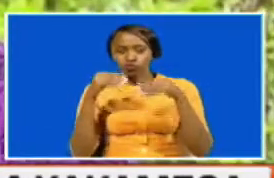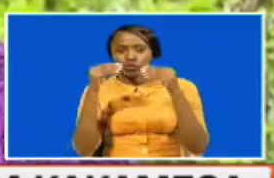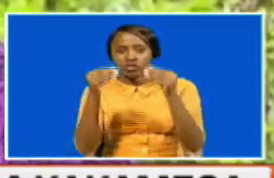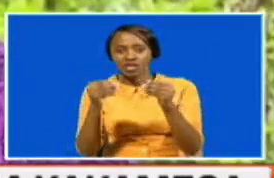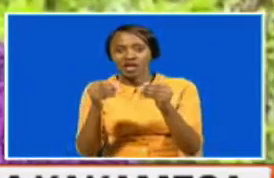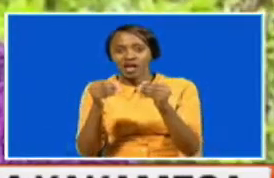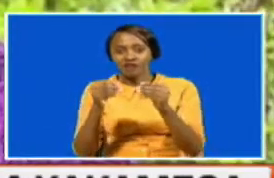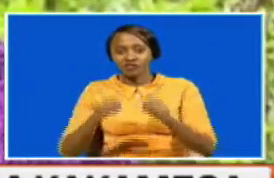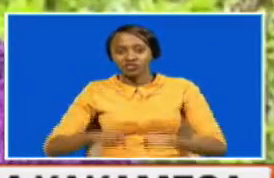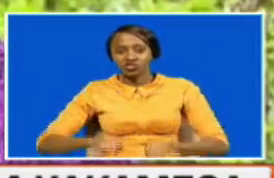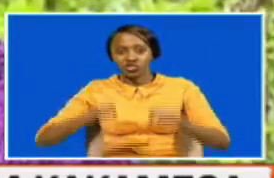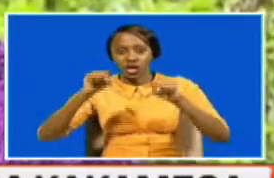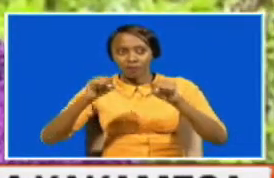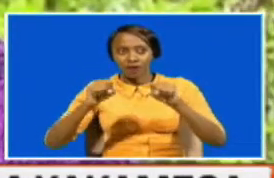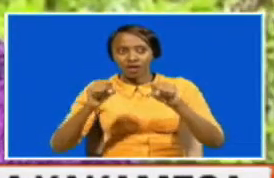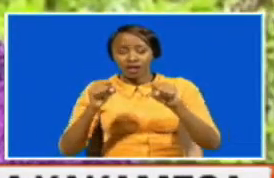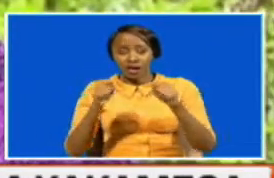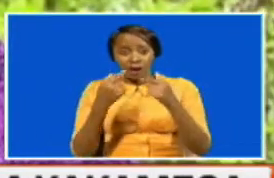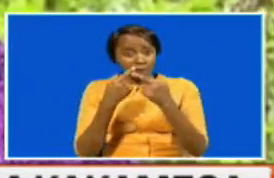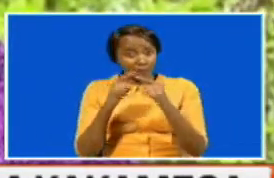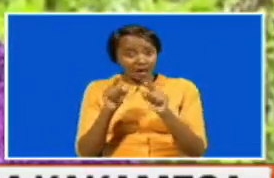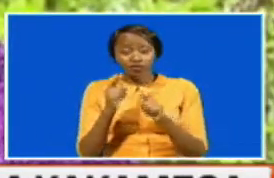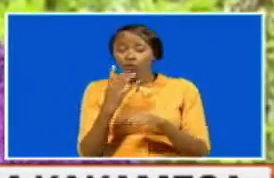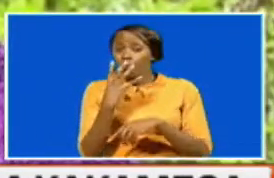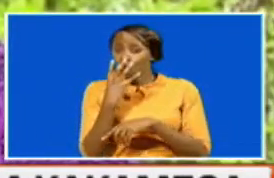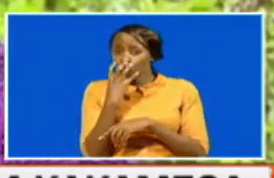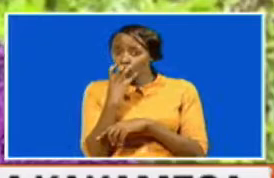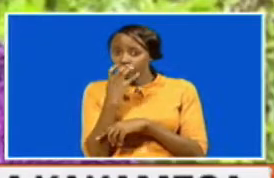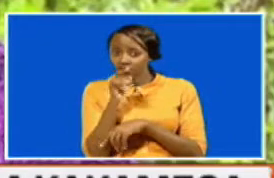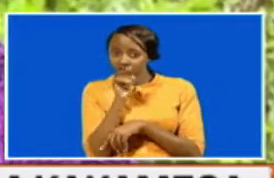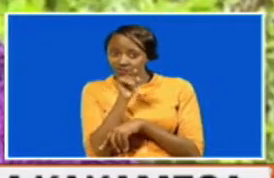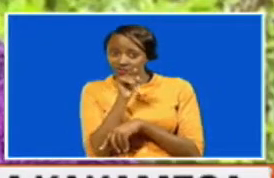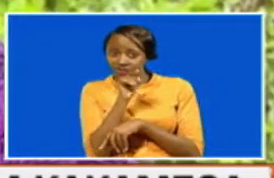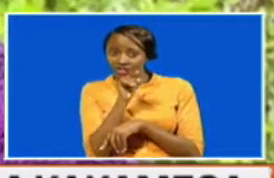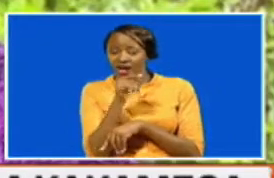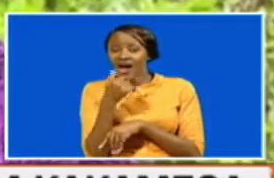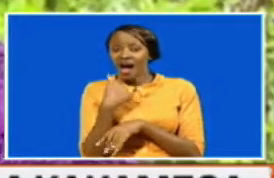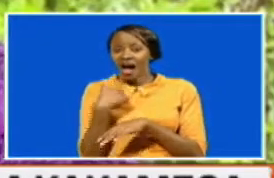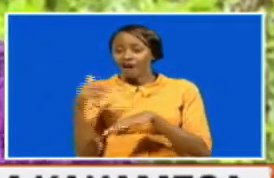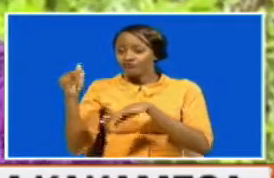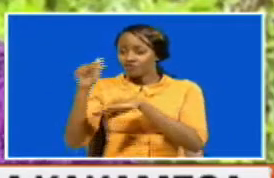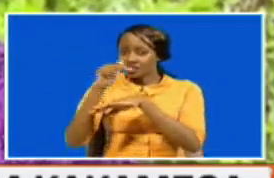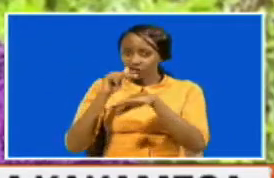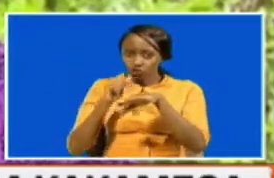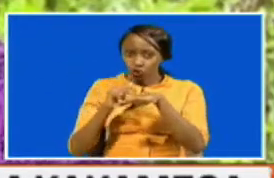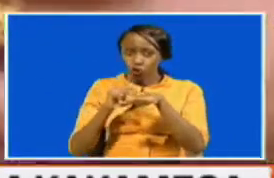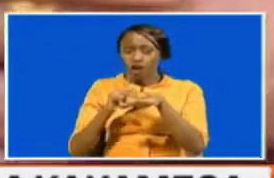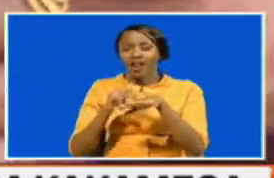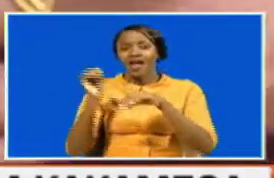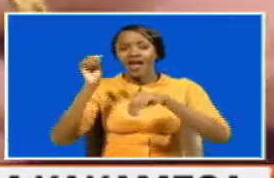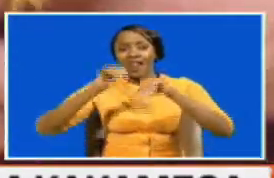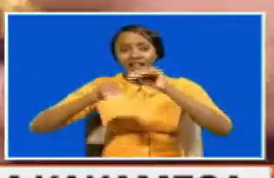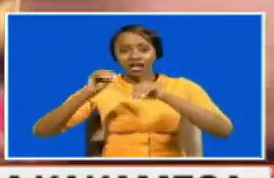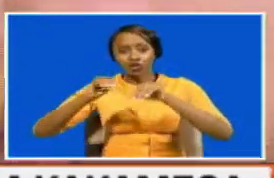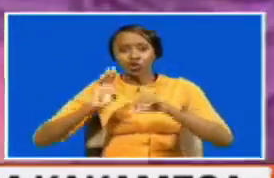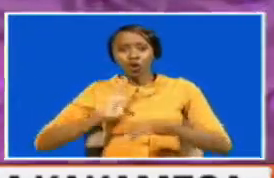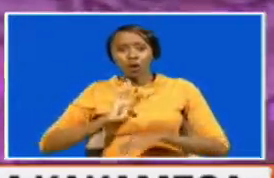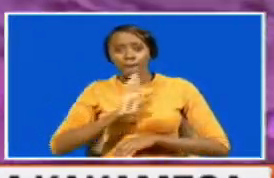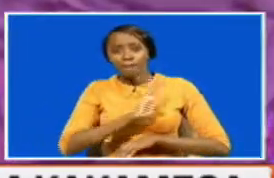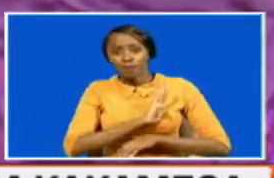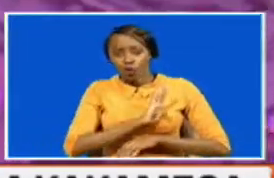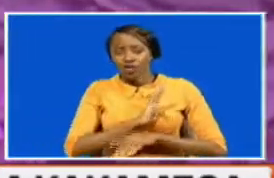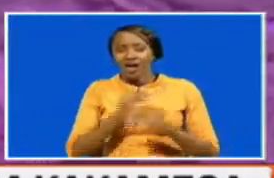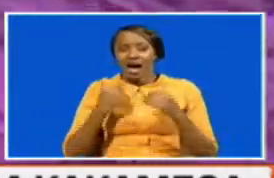read mischief is that ODM has the National Elections Board and it has structures from